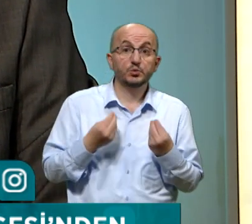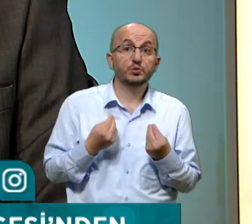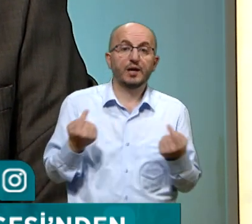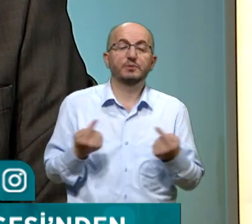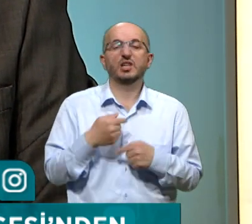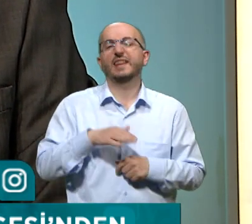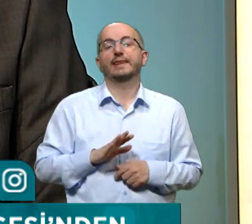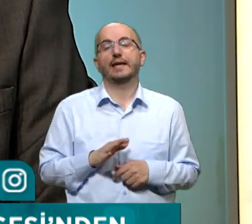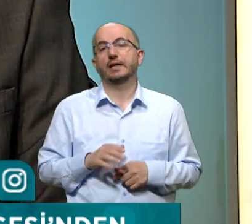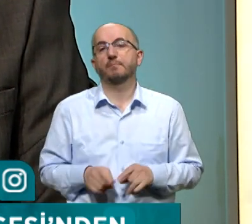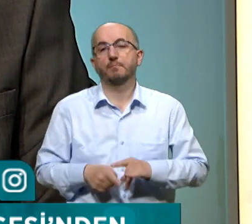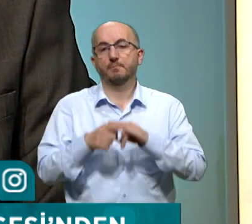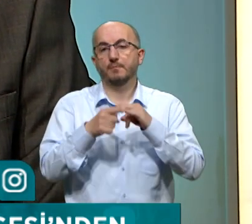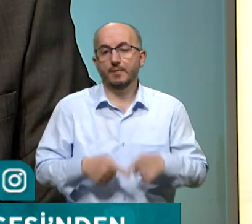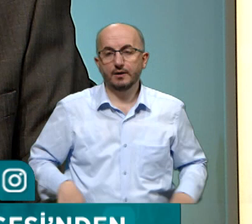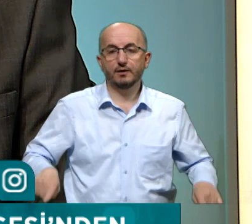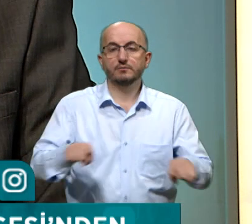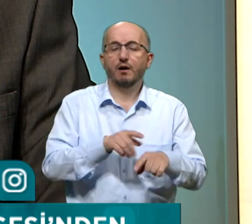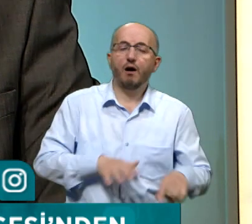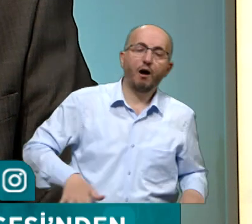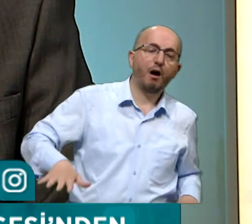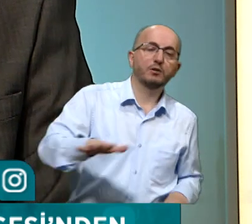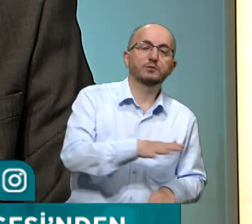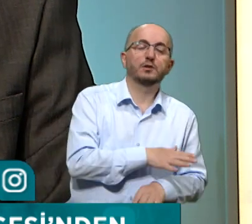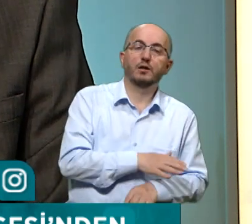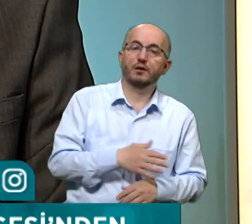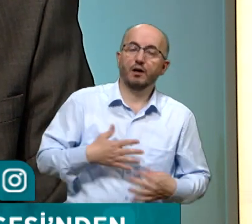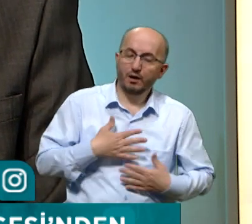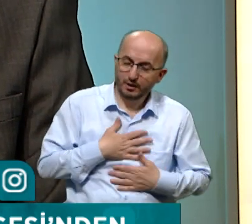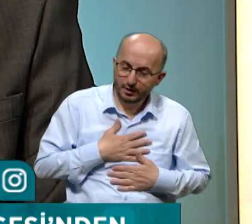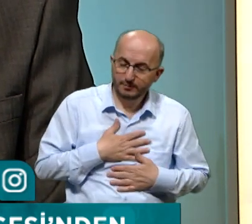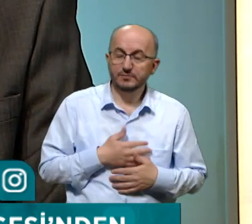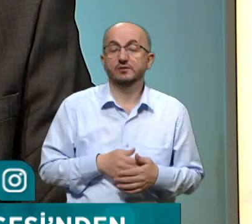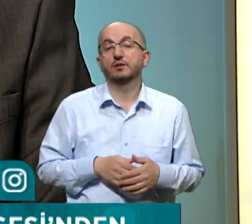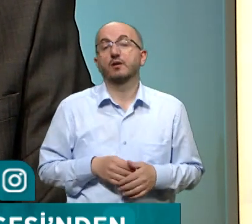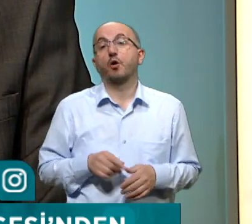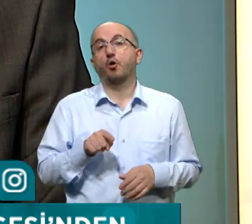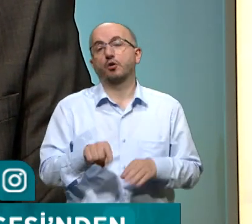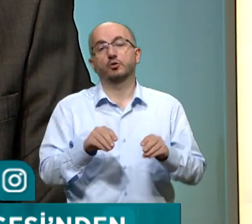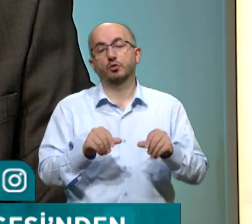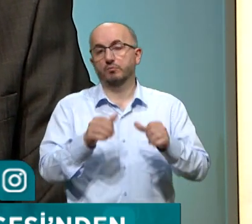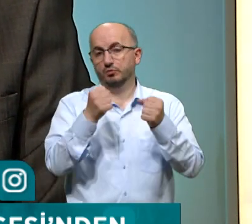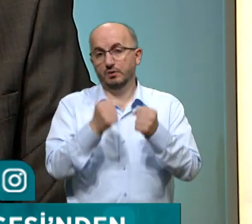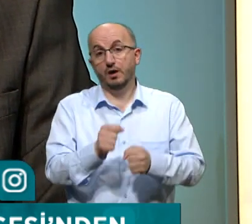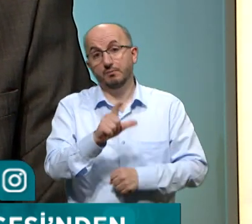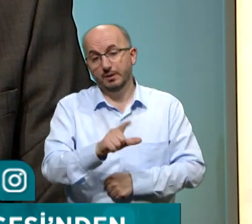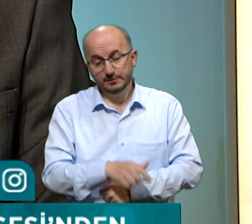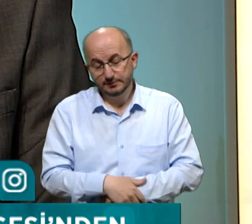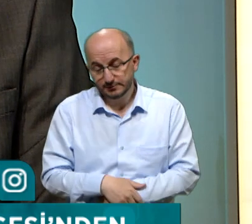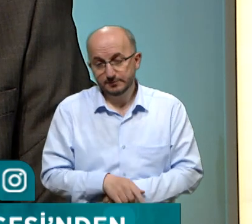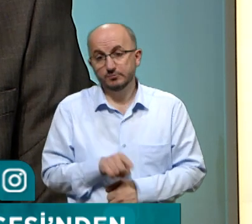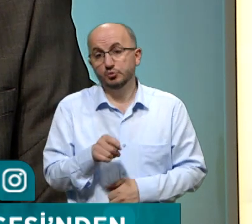bir şey değil Niye Çünkü harem-i Şerif'in her şeyi haramdır her şeyde haram olduğundan da oranın toprağı orada kalmalıdır